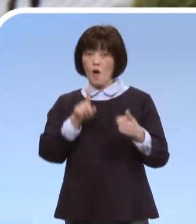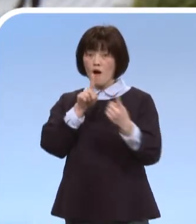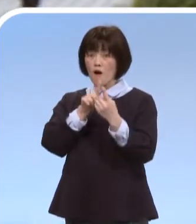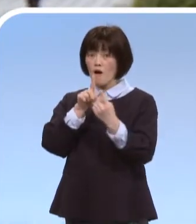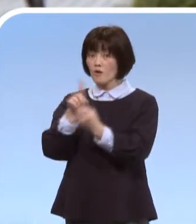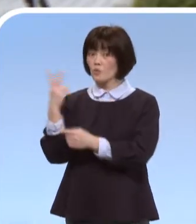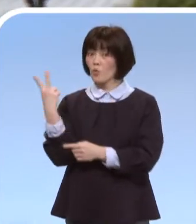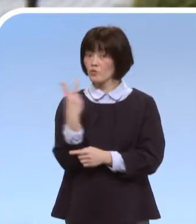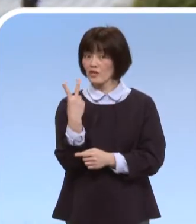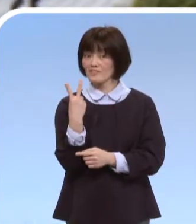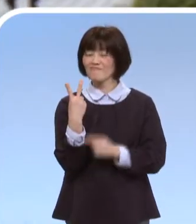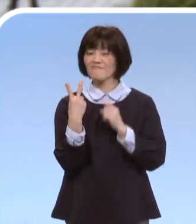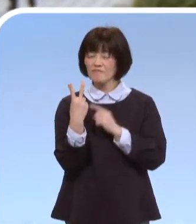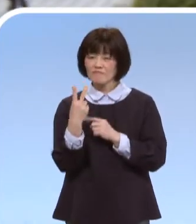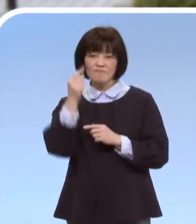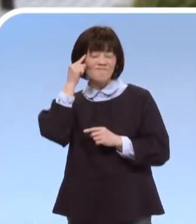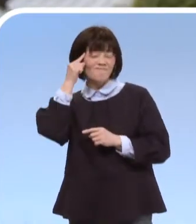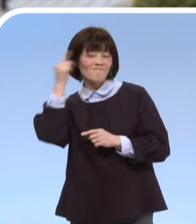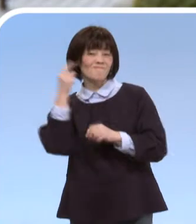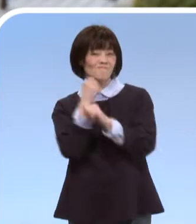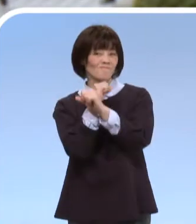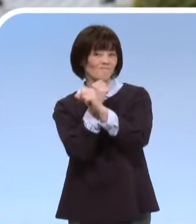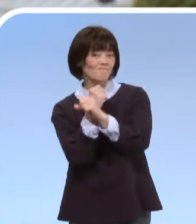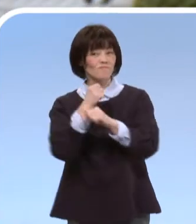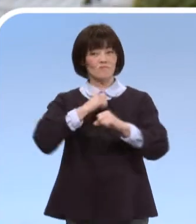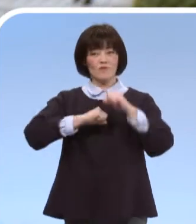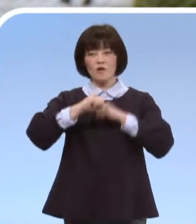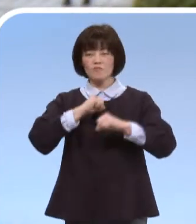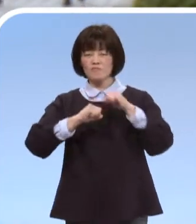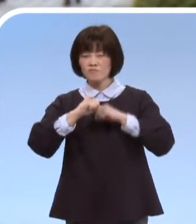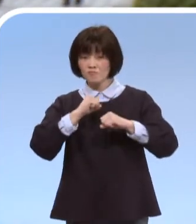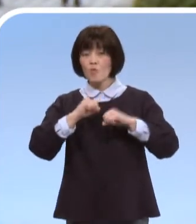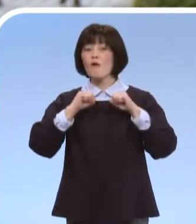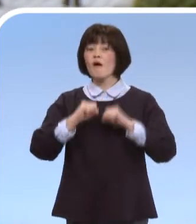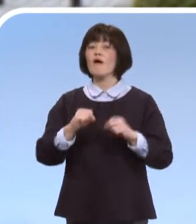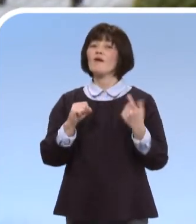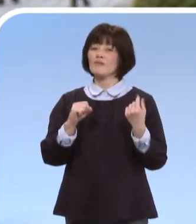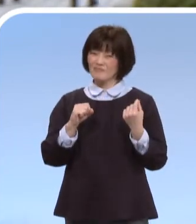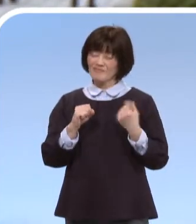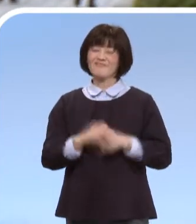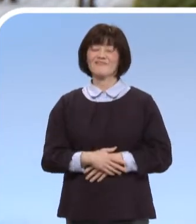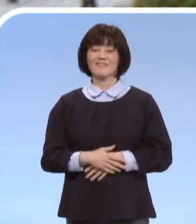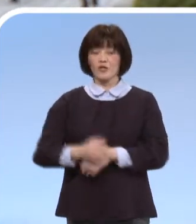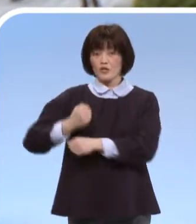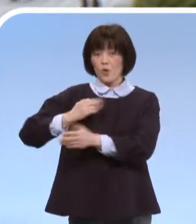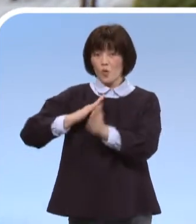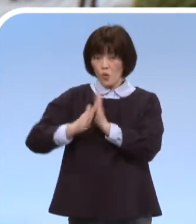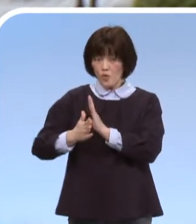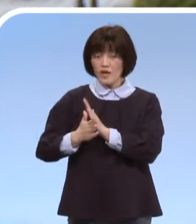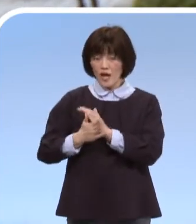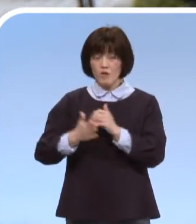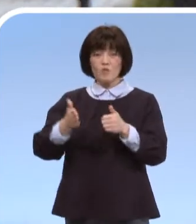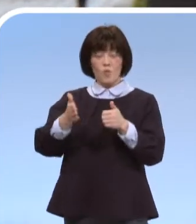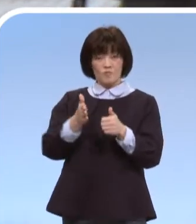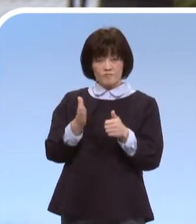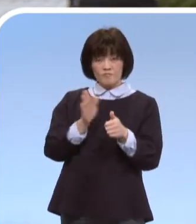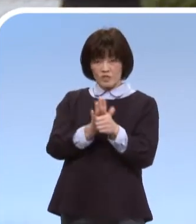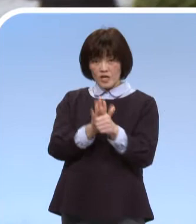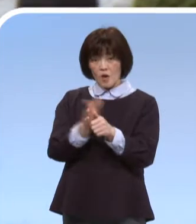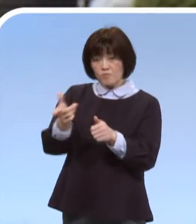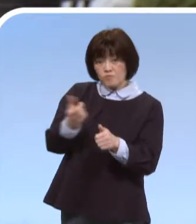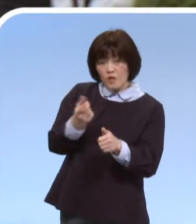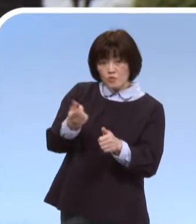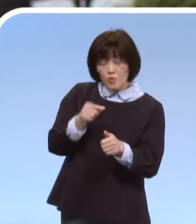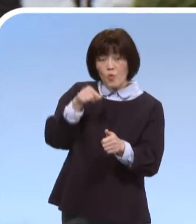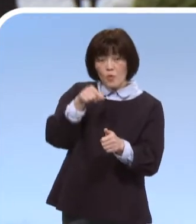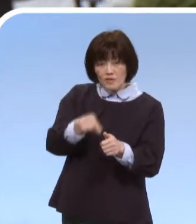今日お会いしたお二人ともすごくアクティブにお仕事をされているなと感じました。県の支援をうまく活用し